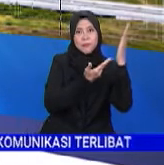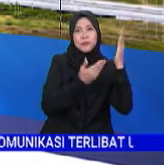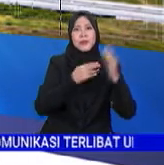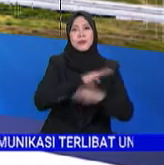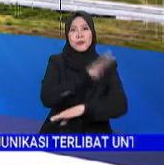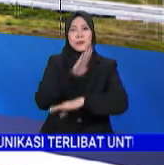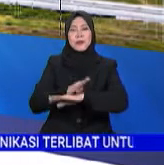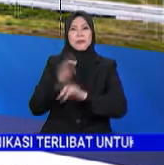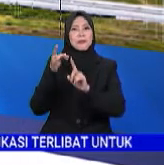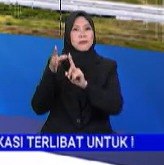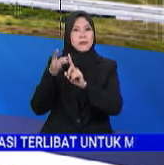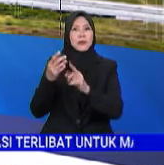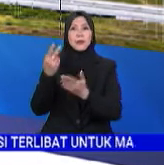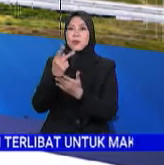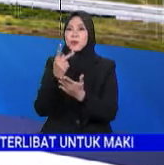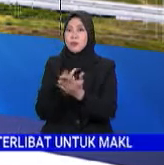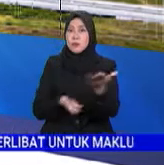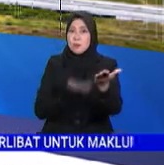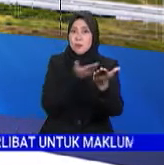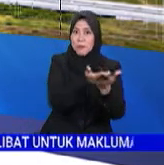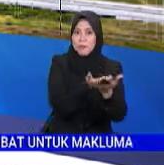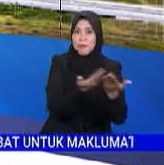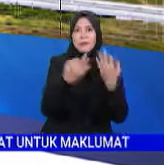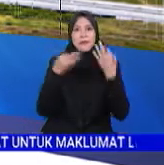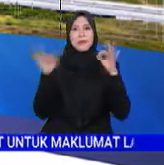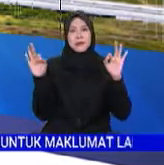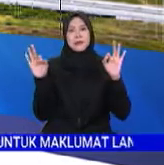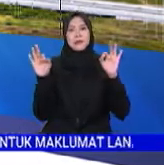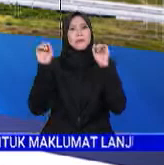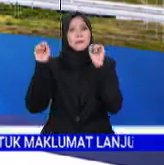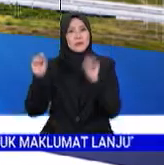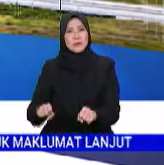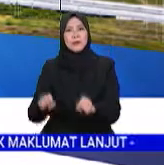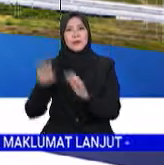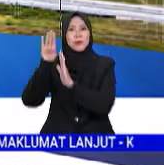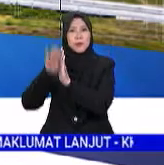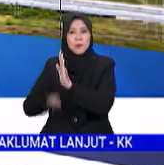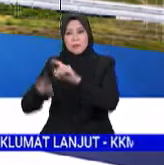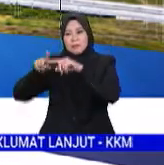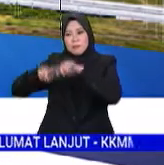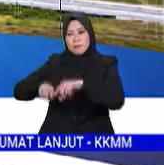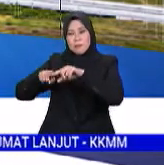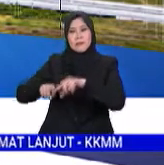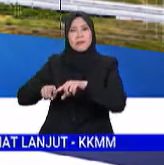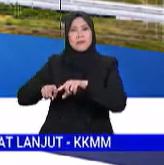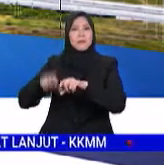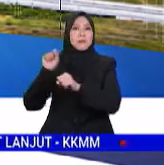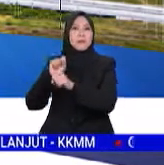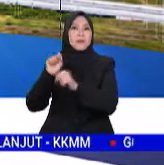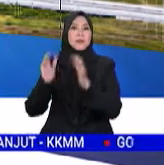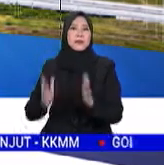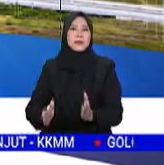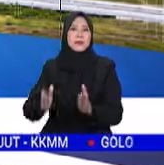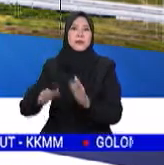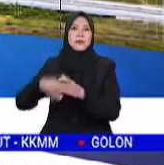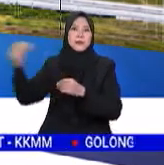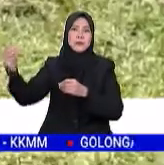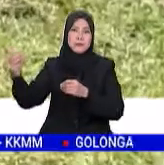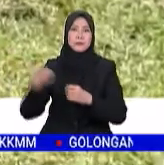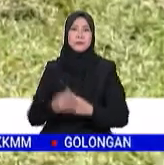Besi. Kursus yang ditawarkan itu secara percuma mampu mengurangkan kebergantungan kepada sumber tenaga